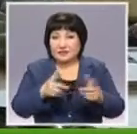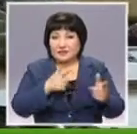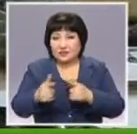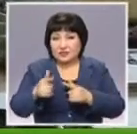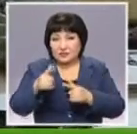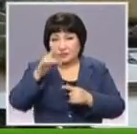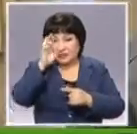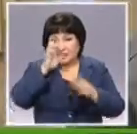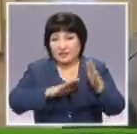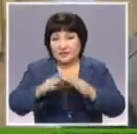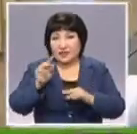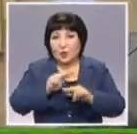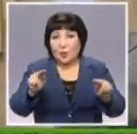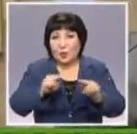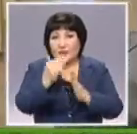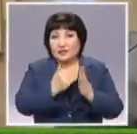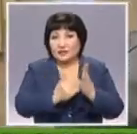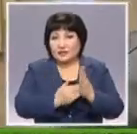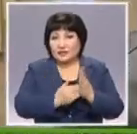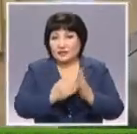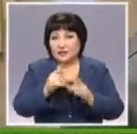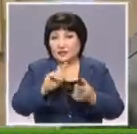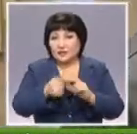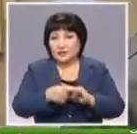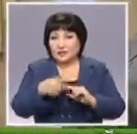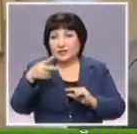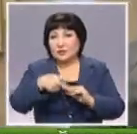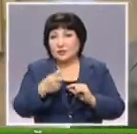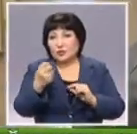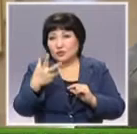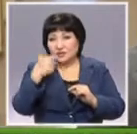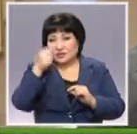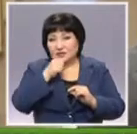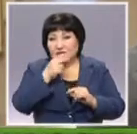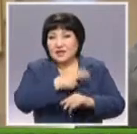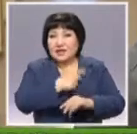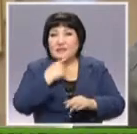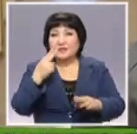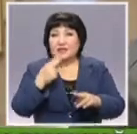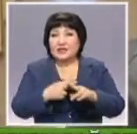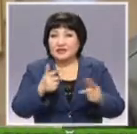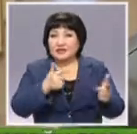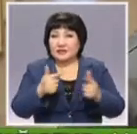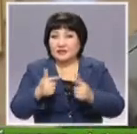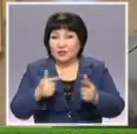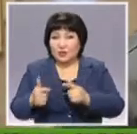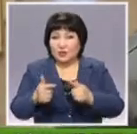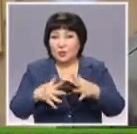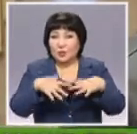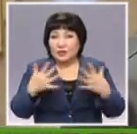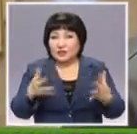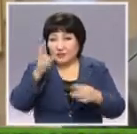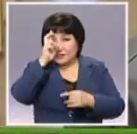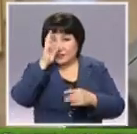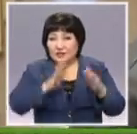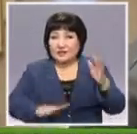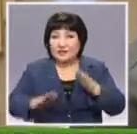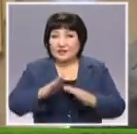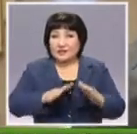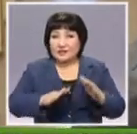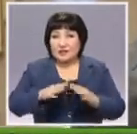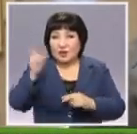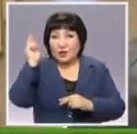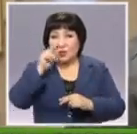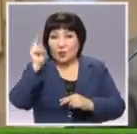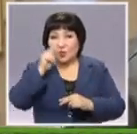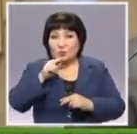да өзгертіліп жатыр. 2013 жылы медбикені дайындауда үлкен мемлекеттік стандарт, оқу